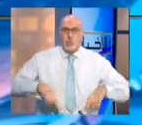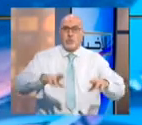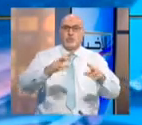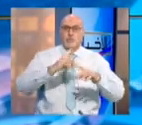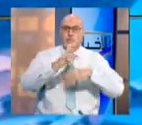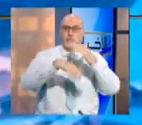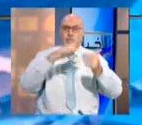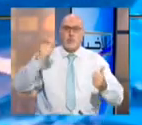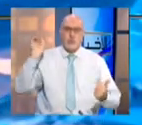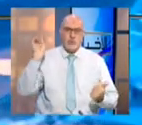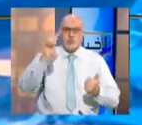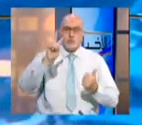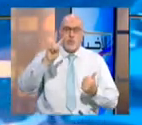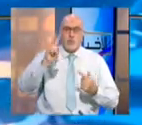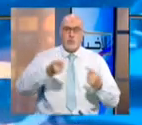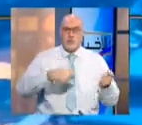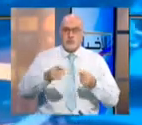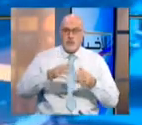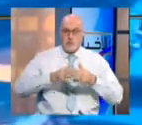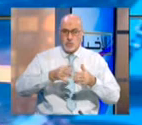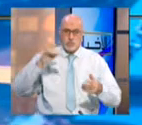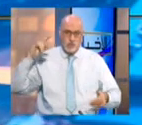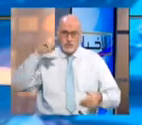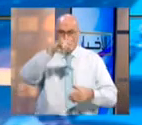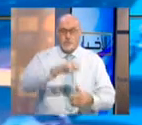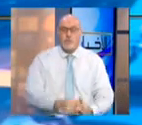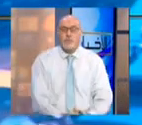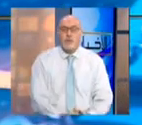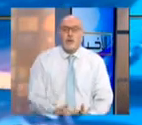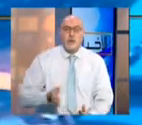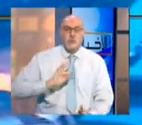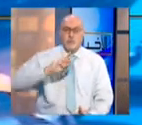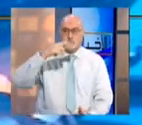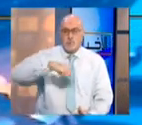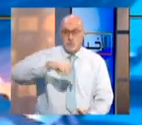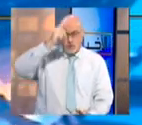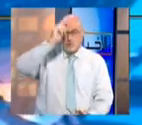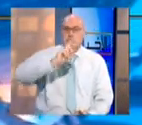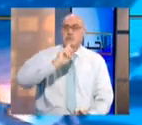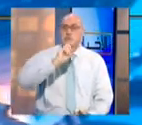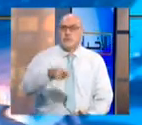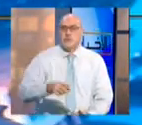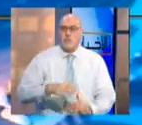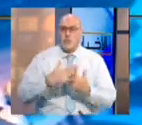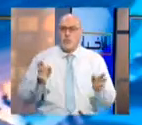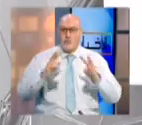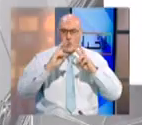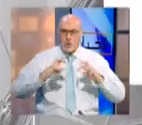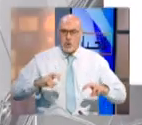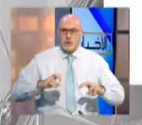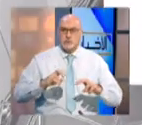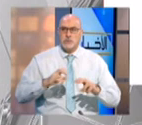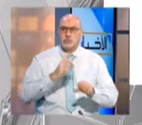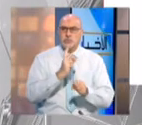الوطني للنقل التجاري البحري أقول والجوي للبضائع، أمر رئيس الجمهورية بفتح تحقيق فوري لمحاسبة